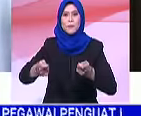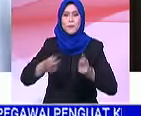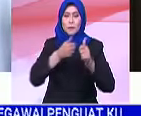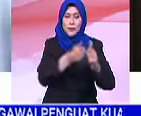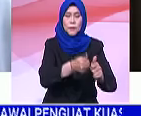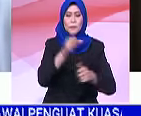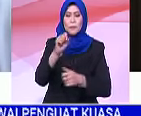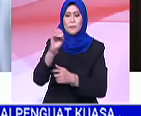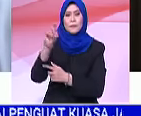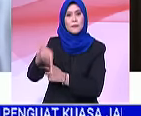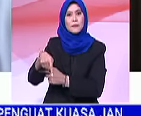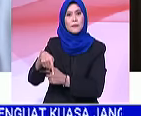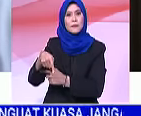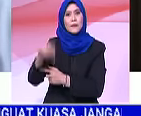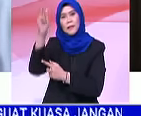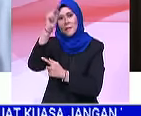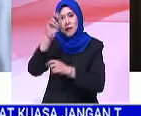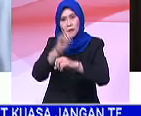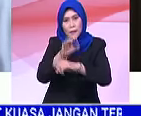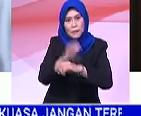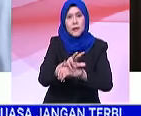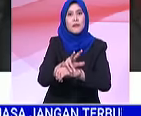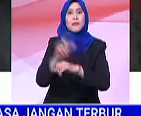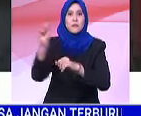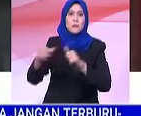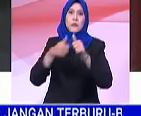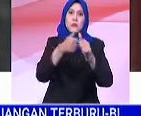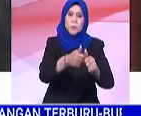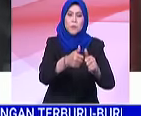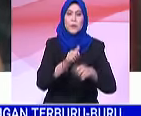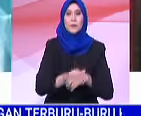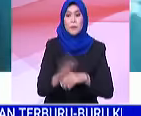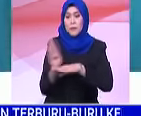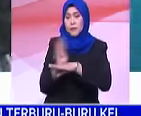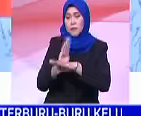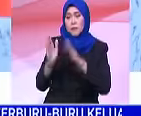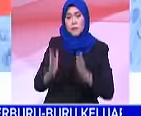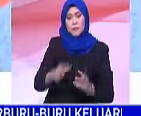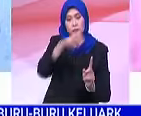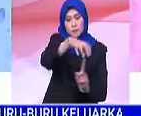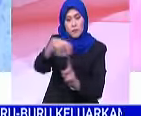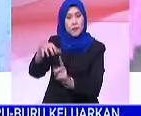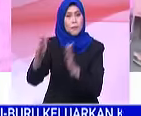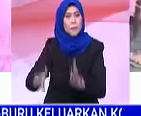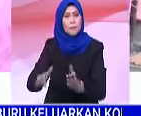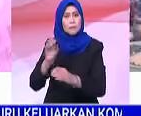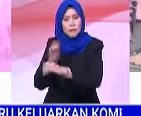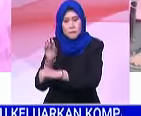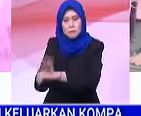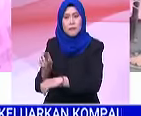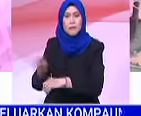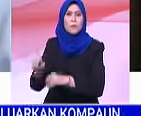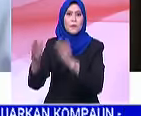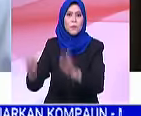ikut nasihat kerajaan dan kepada peniaga, nasihatkan kepada pembeli ataupun pengguna mereka supaya jangan